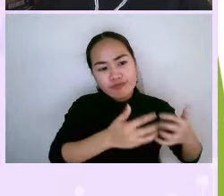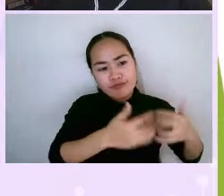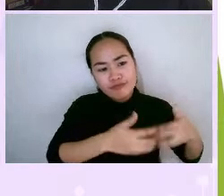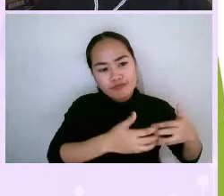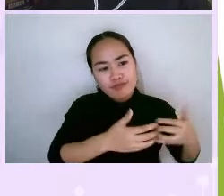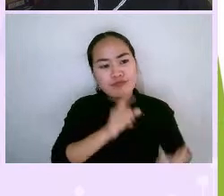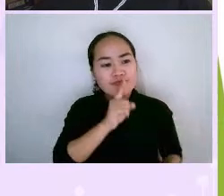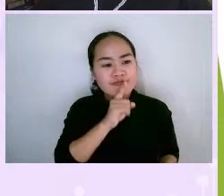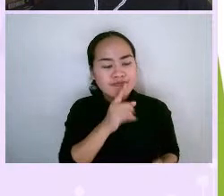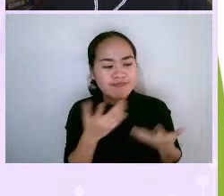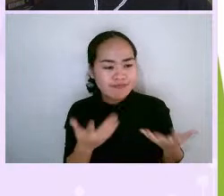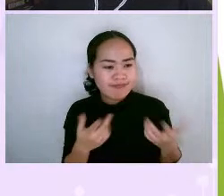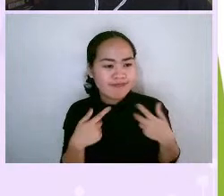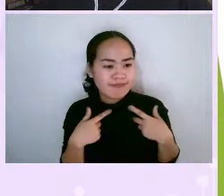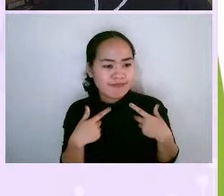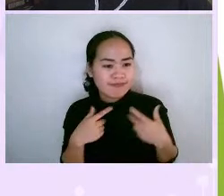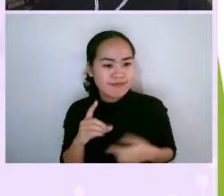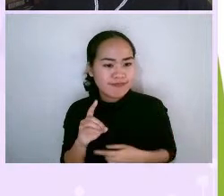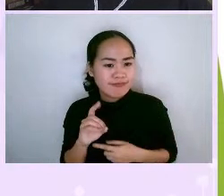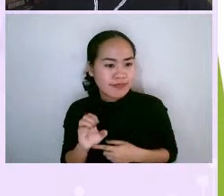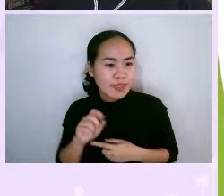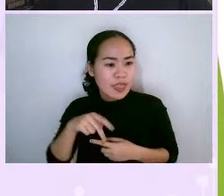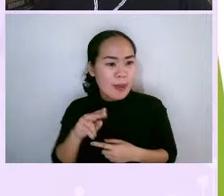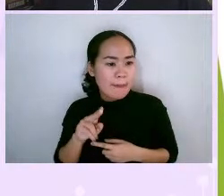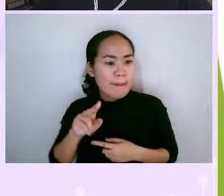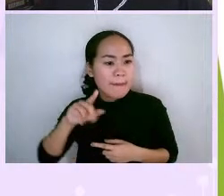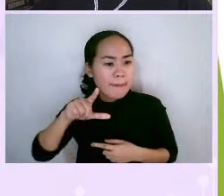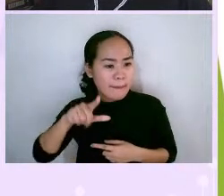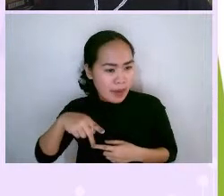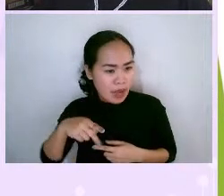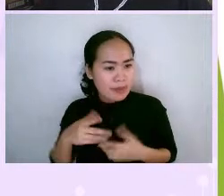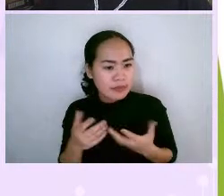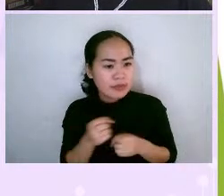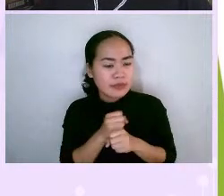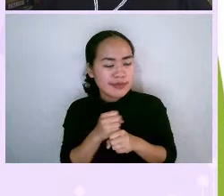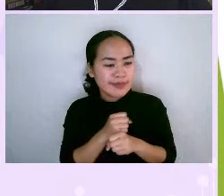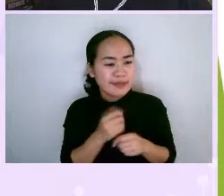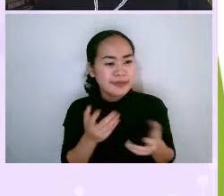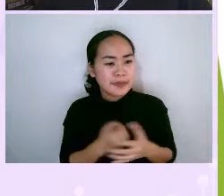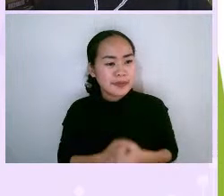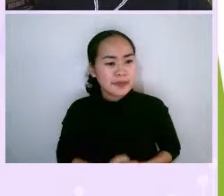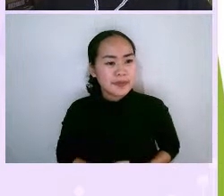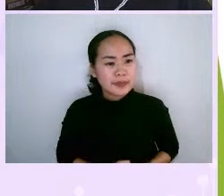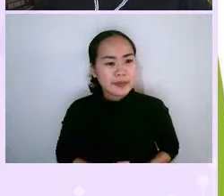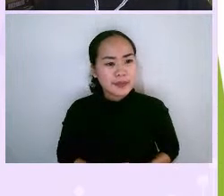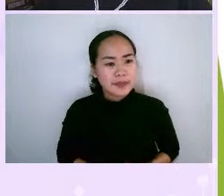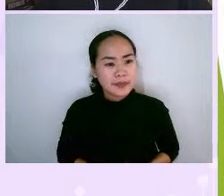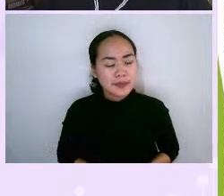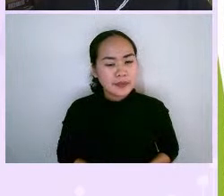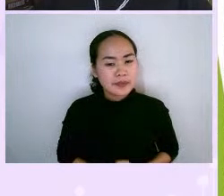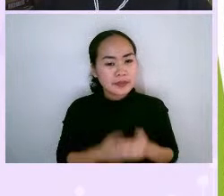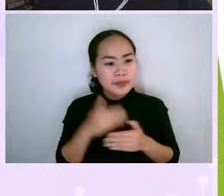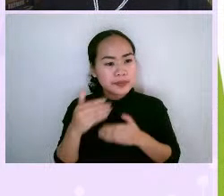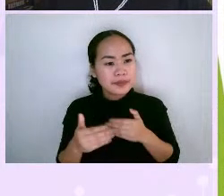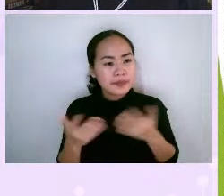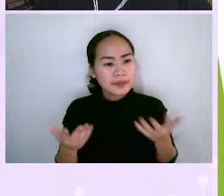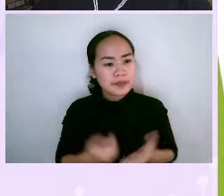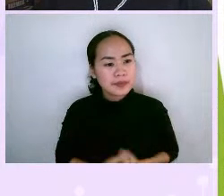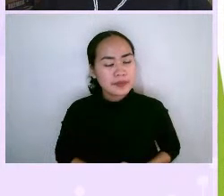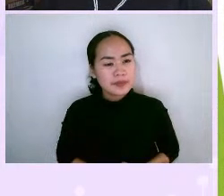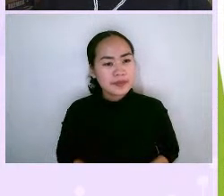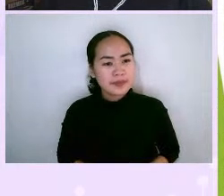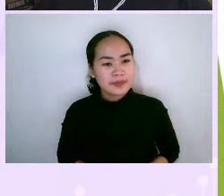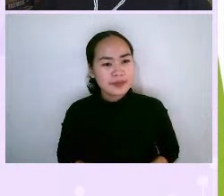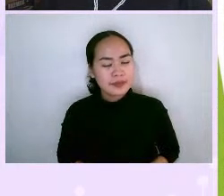naman yung na-depulp na coffee. Okay, so ayan po, next slide.